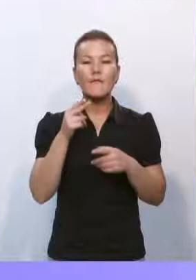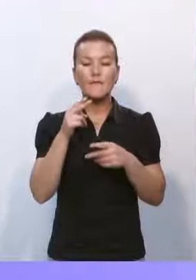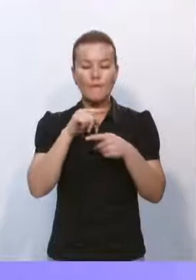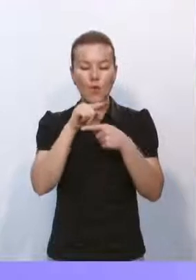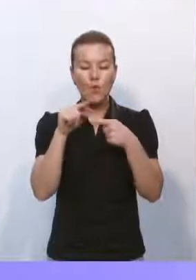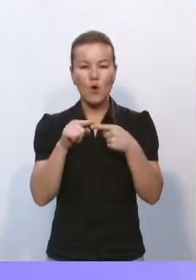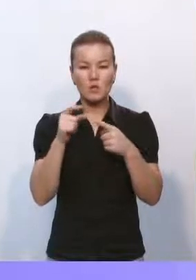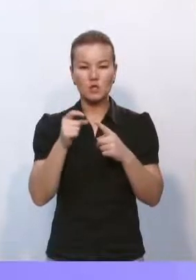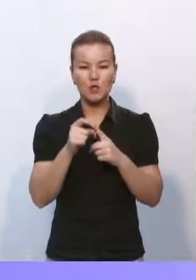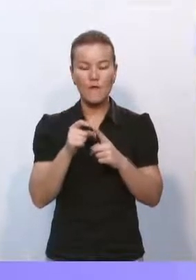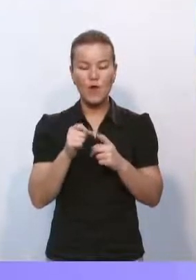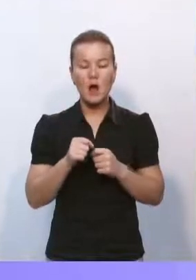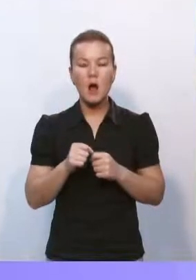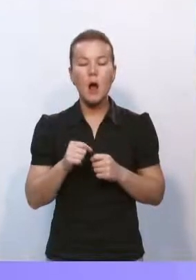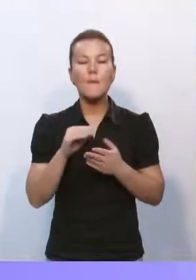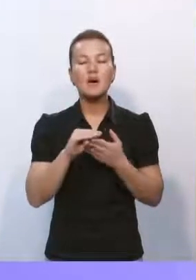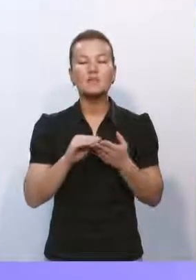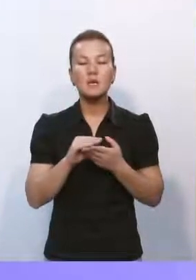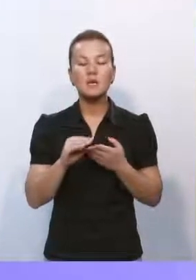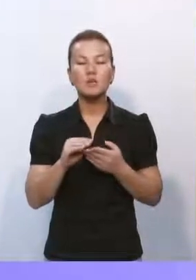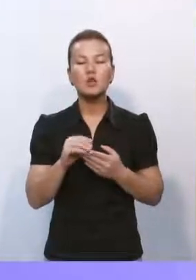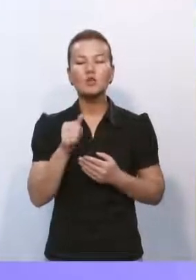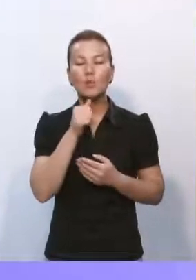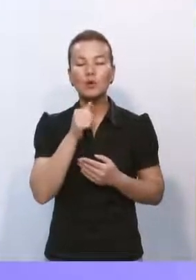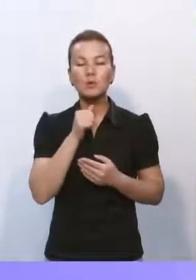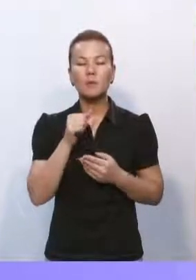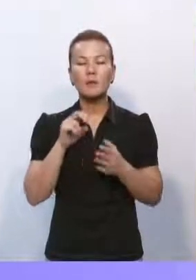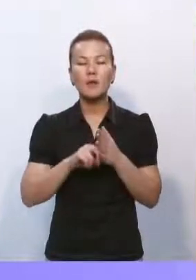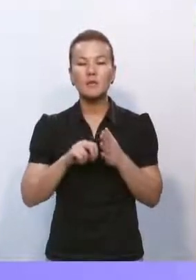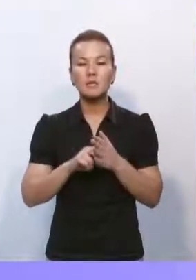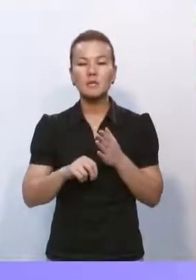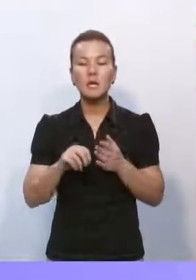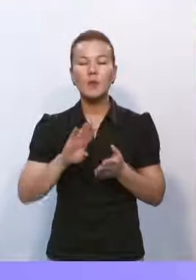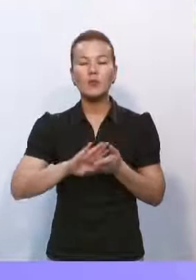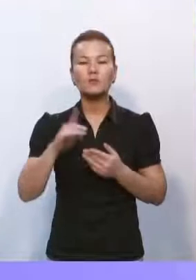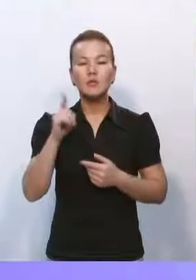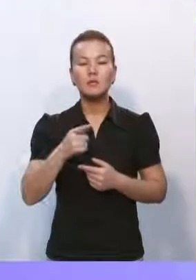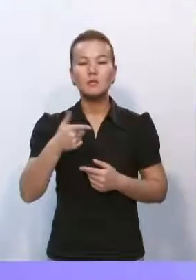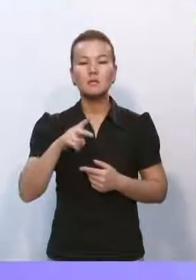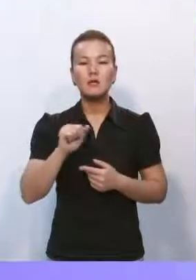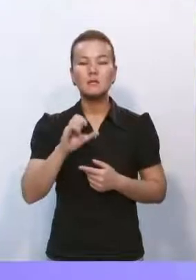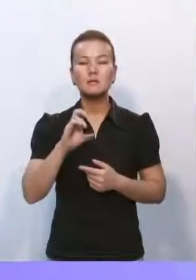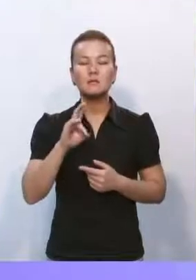слова. Повторим способы проверки безударных гласных.